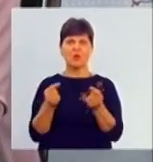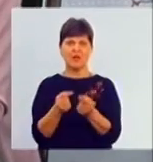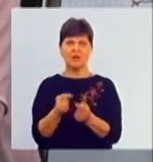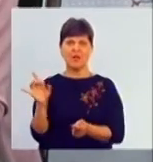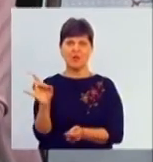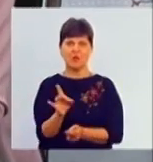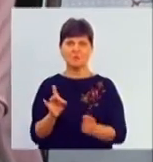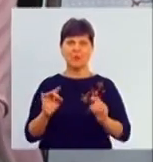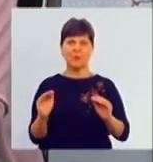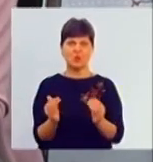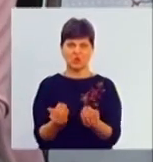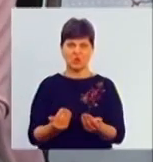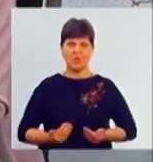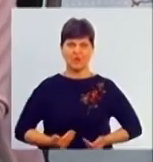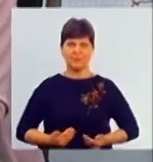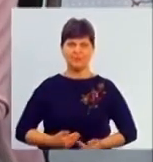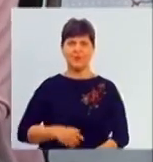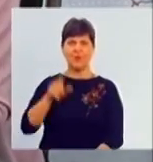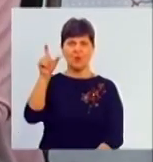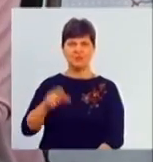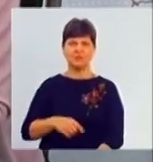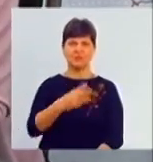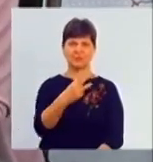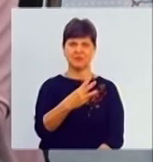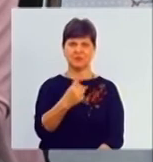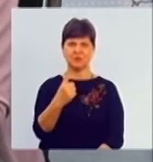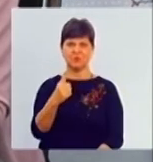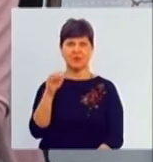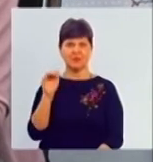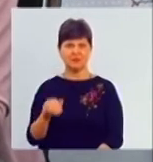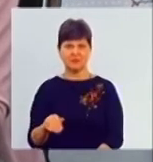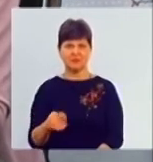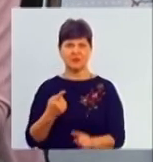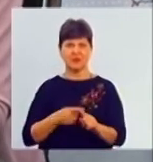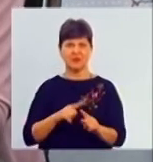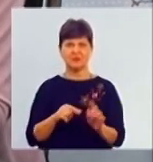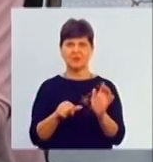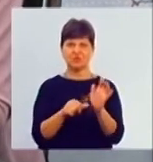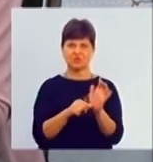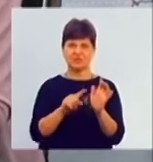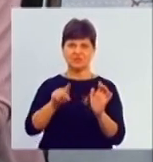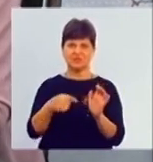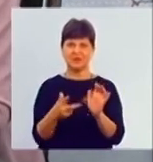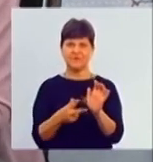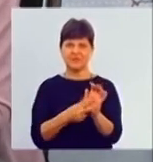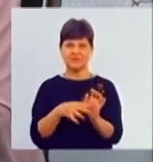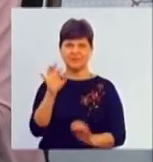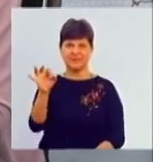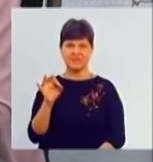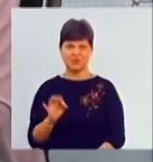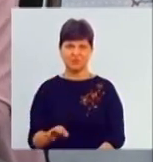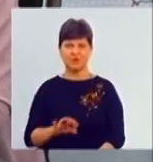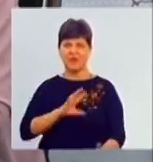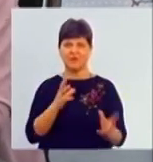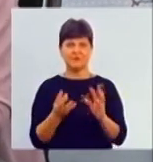таких осіб у нас 31 тисяча, і це всього 6,8%. І взагалі, якщо